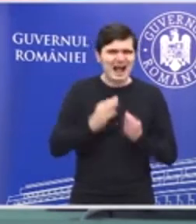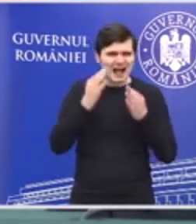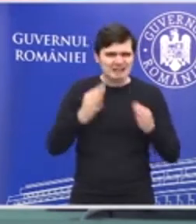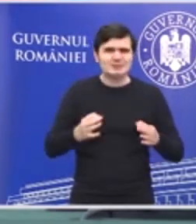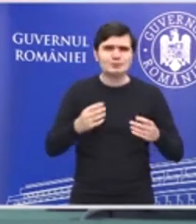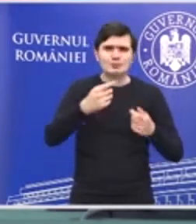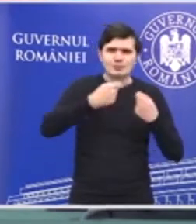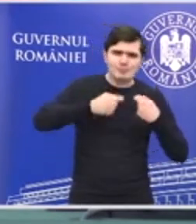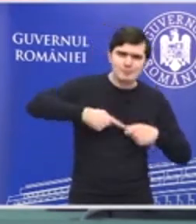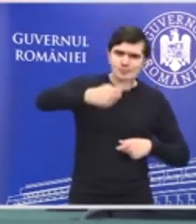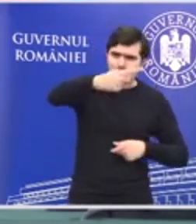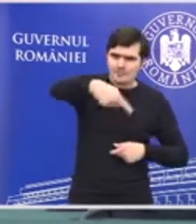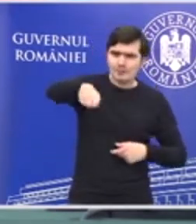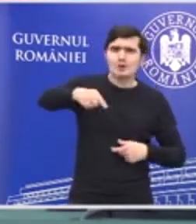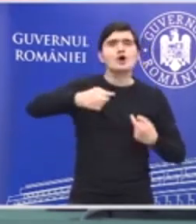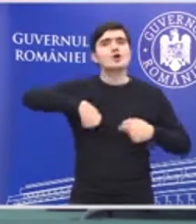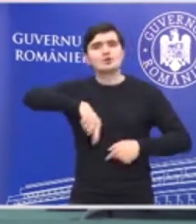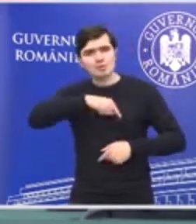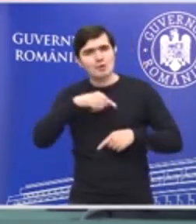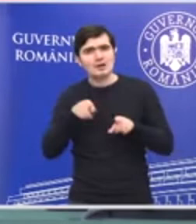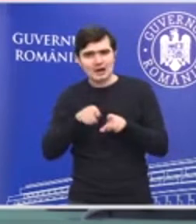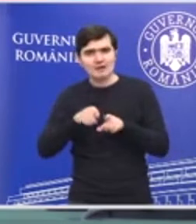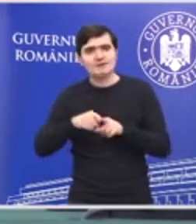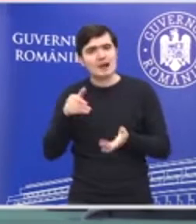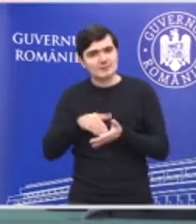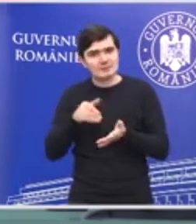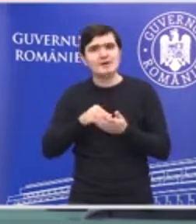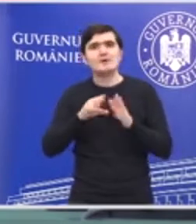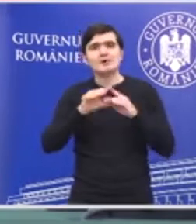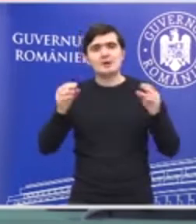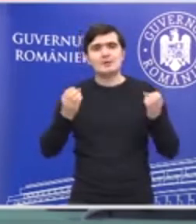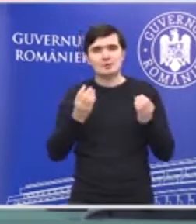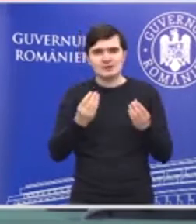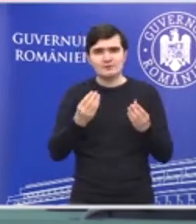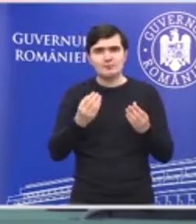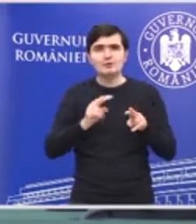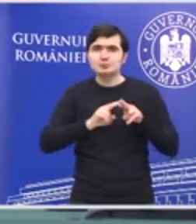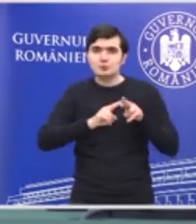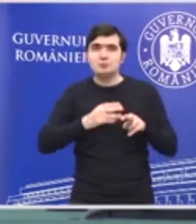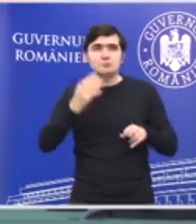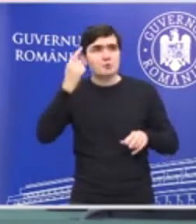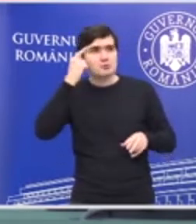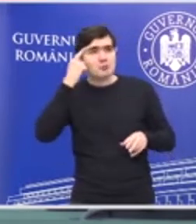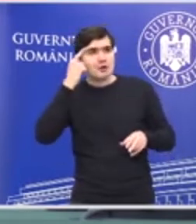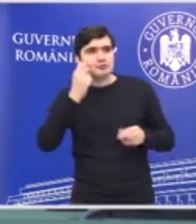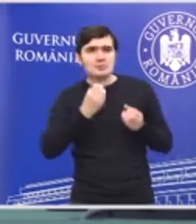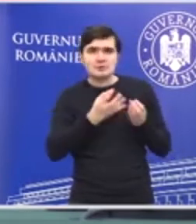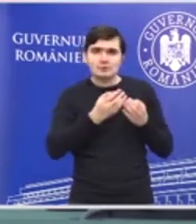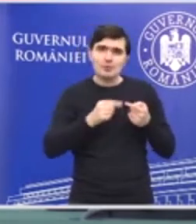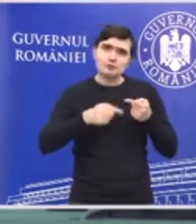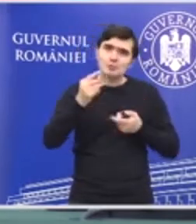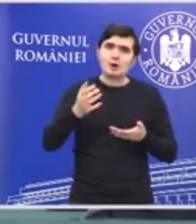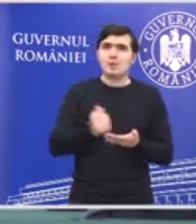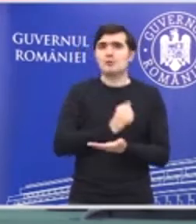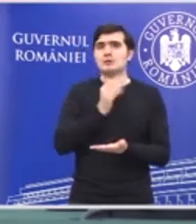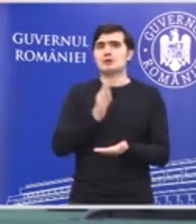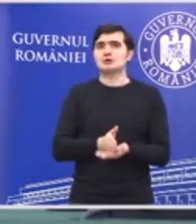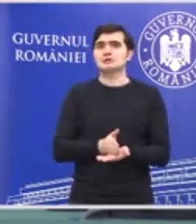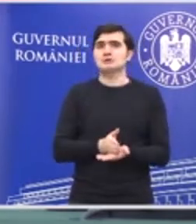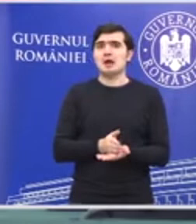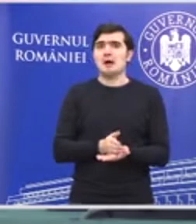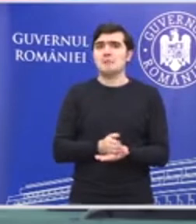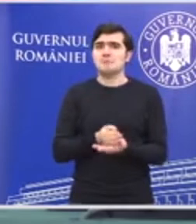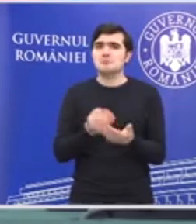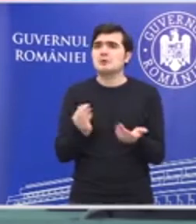cei care luăm decizii, avem nevoie de mai multe informații. În măsura în care avem acces la aceste informații, luăm deciziile cât